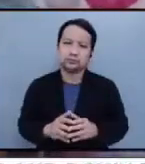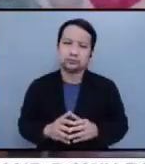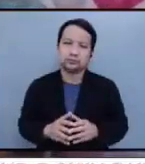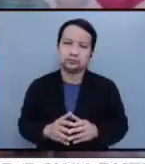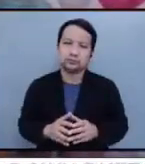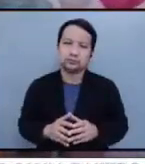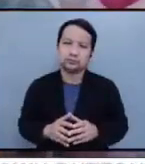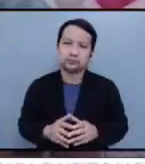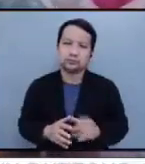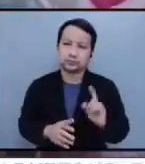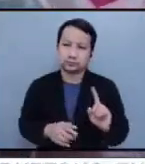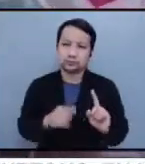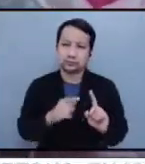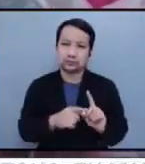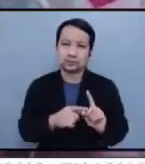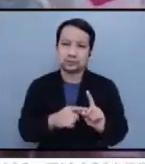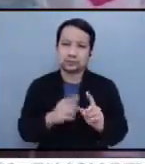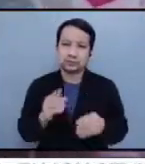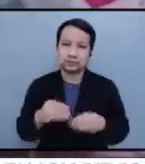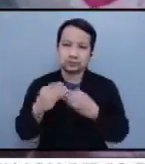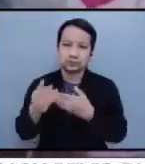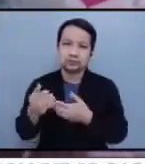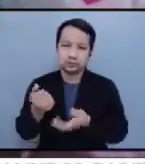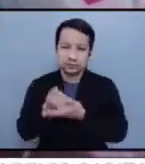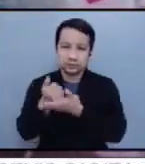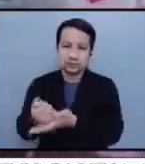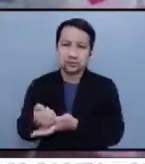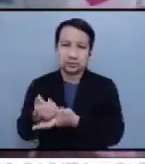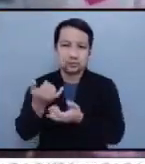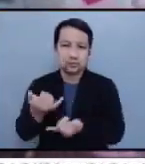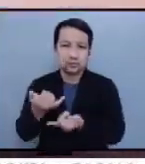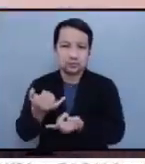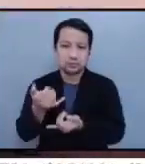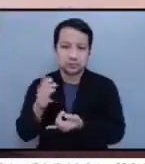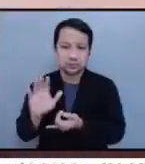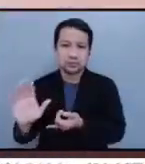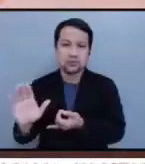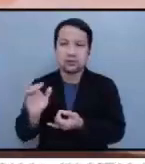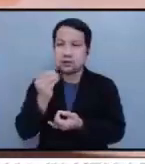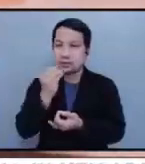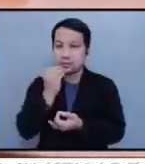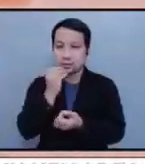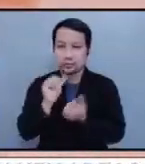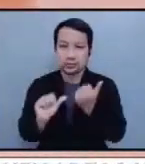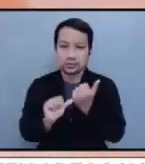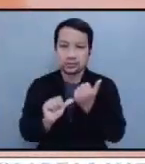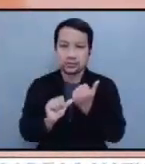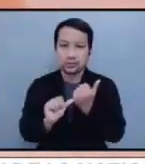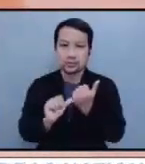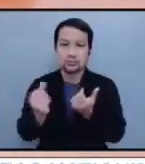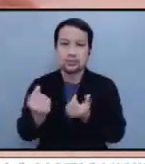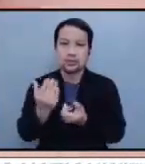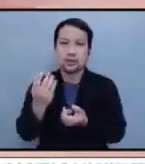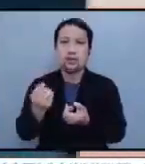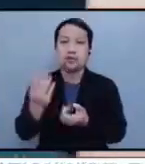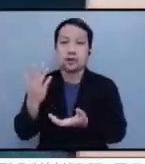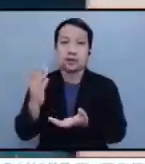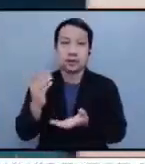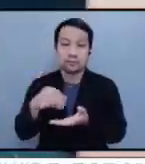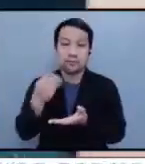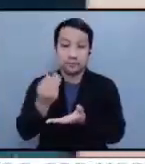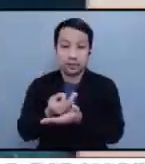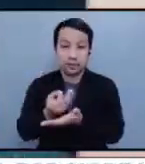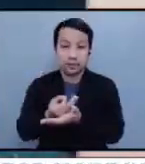Isa sa mga tulong na naibigay na namin ngayong araw is yung food assistance in a form of cash. Mabigyan